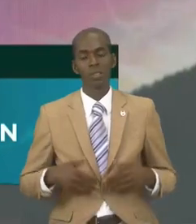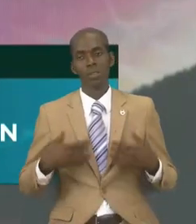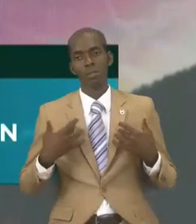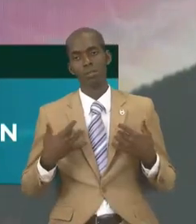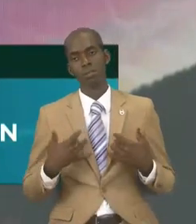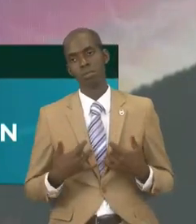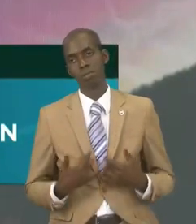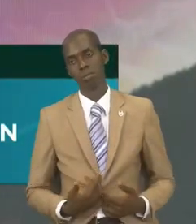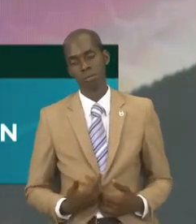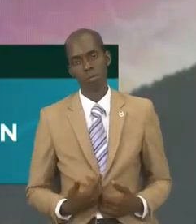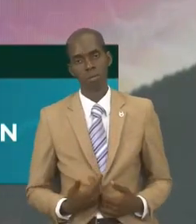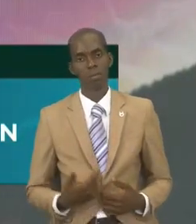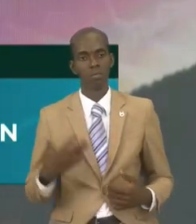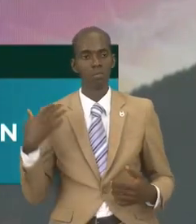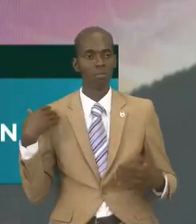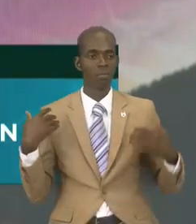totalement